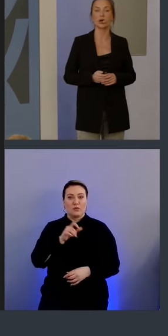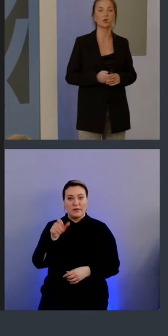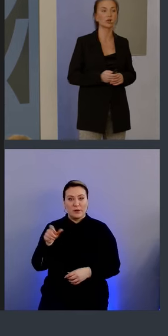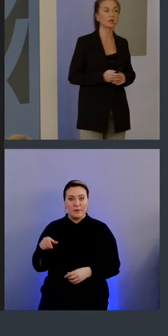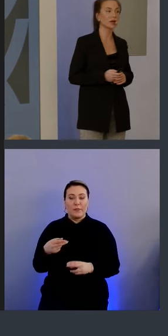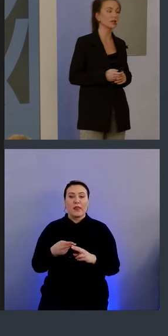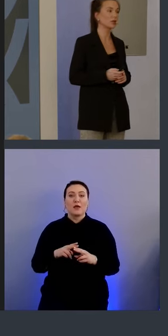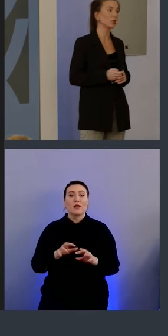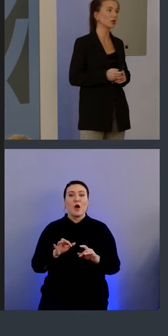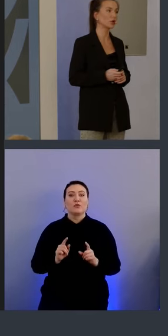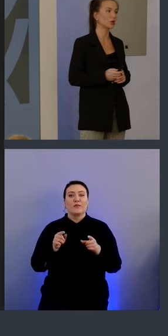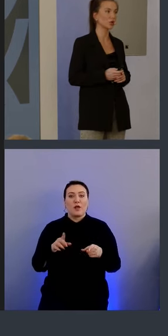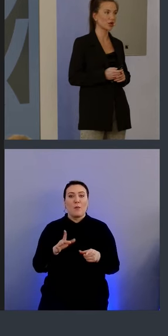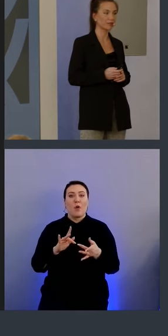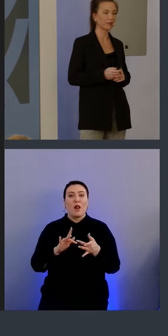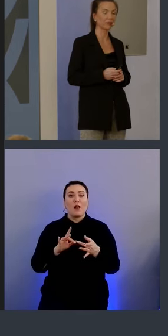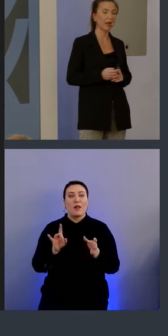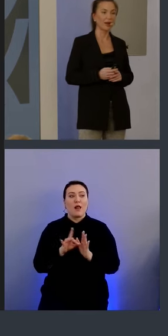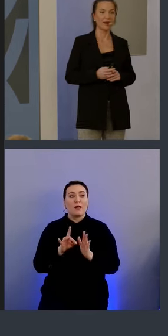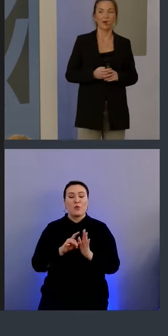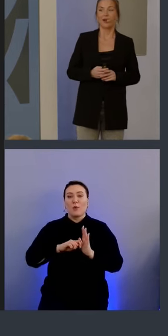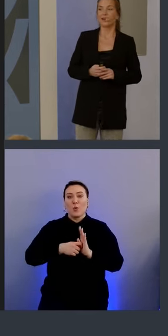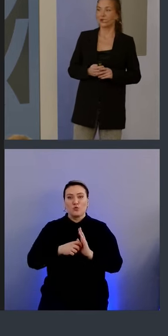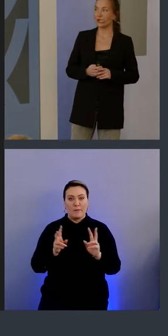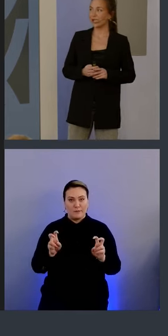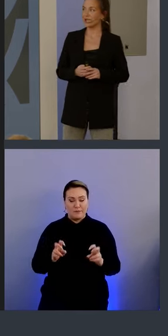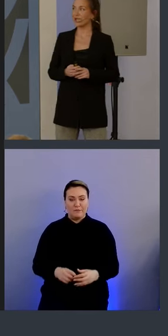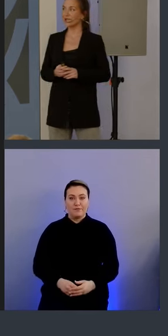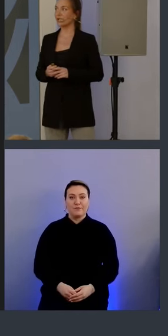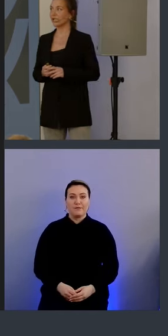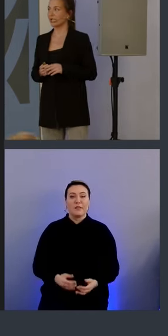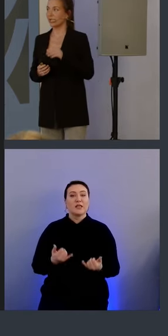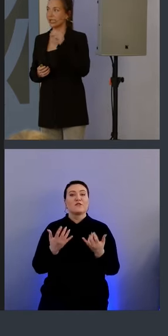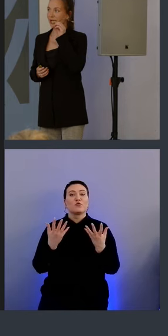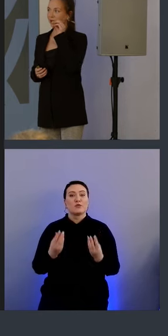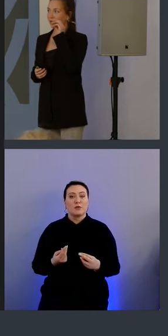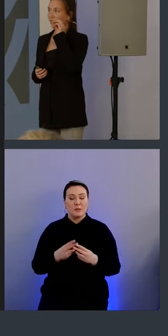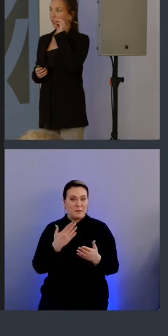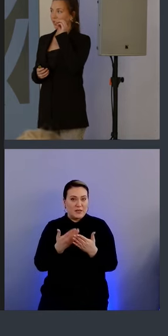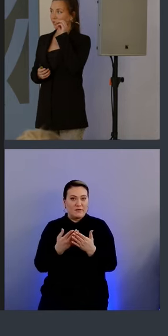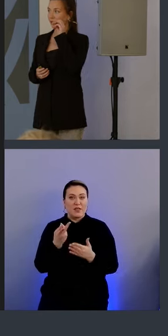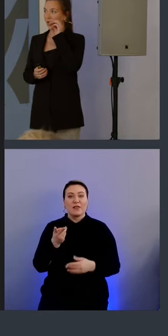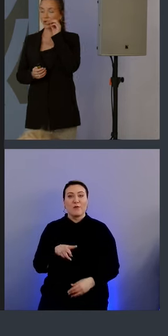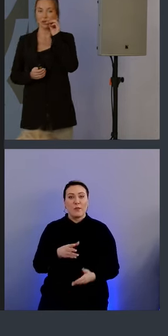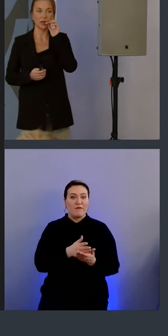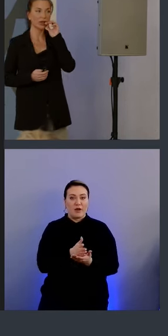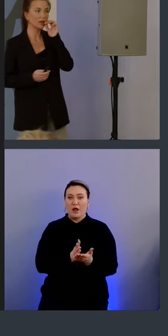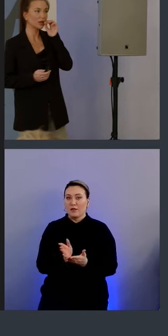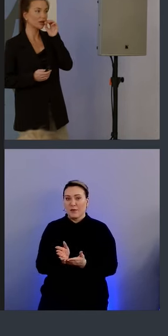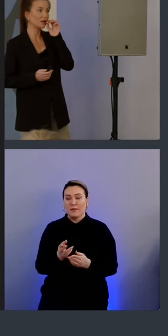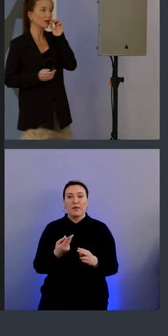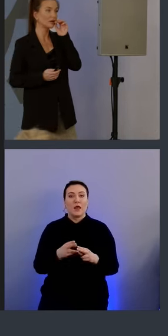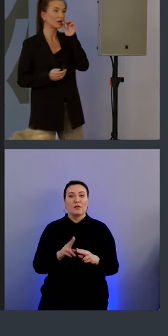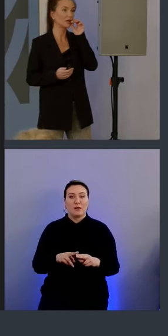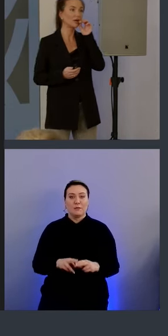Это аутентификация по электронным ключам. На сегодняшний день она у нас представлена двумя вариантами.